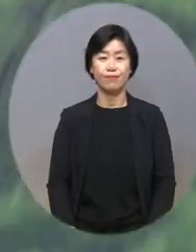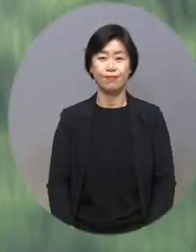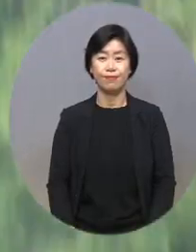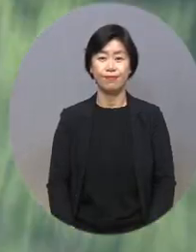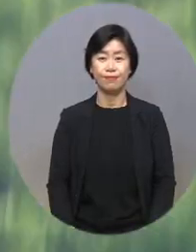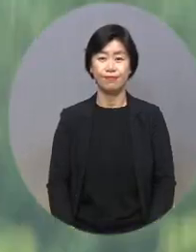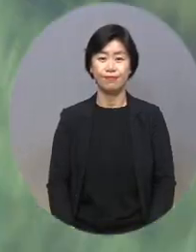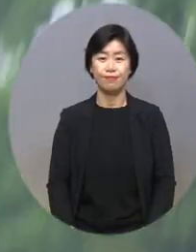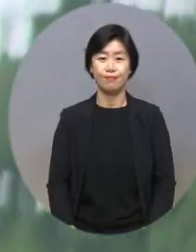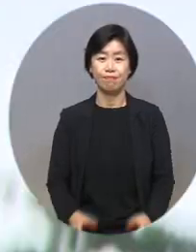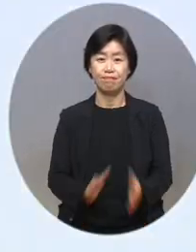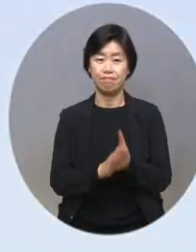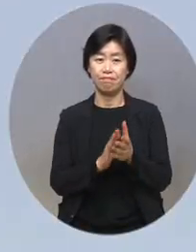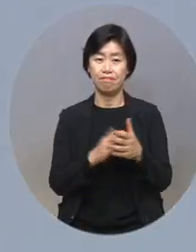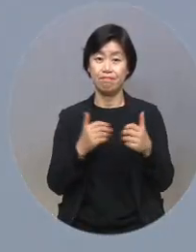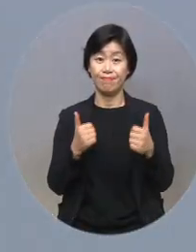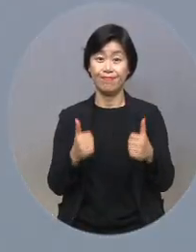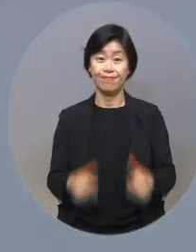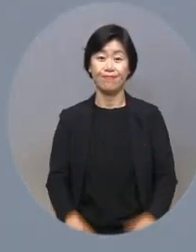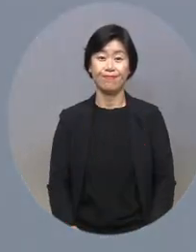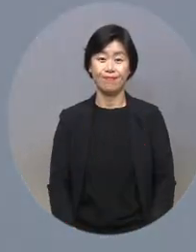굿샷. 아. 굿샷.